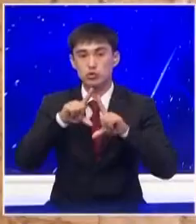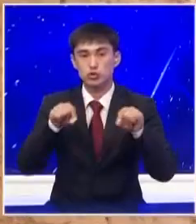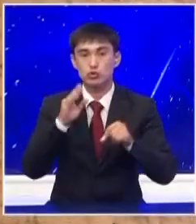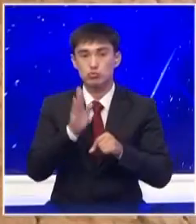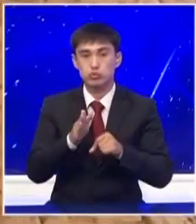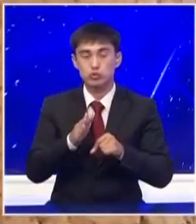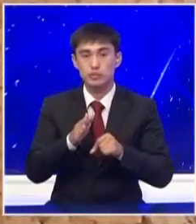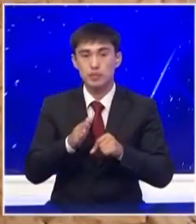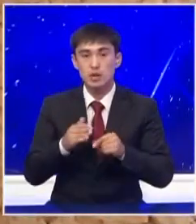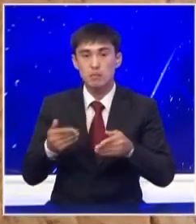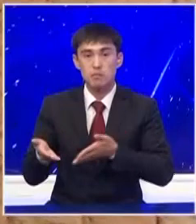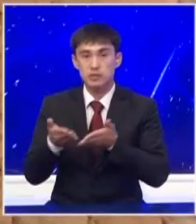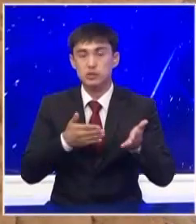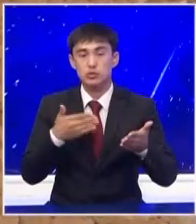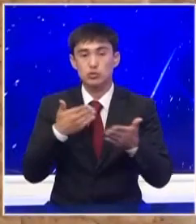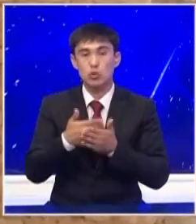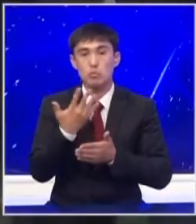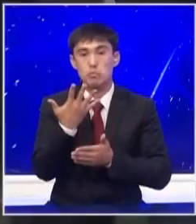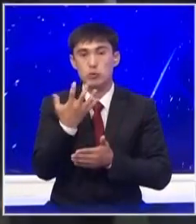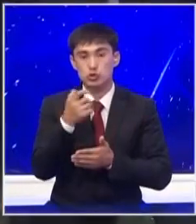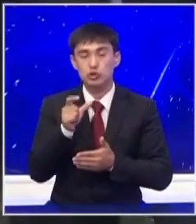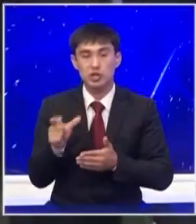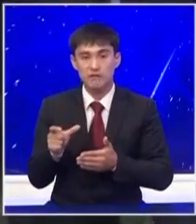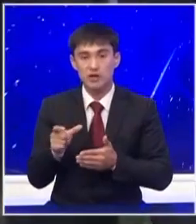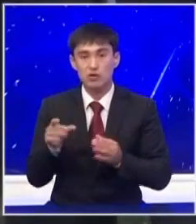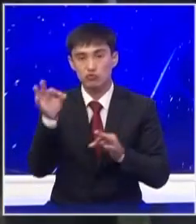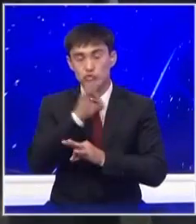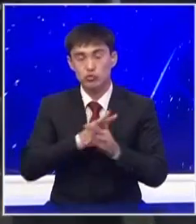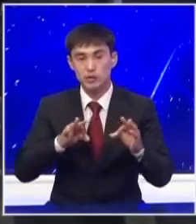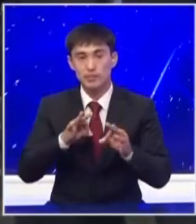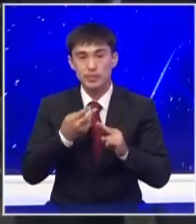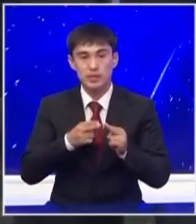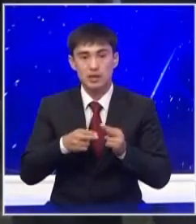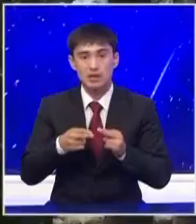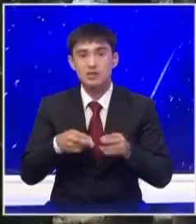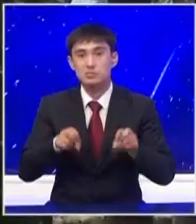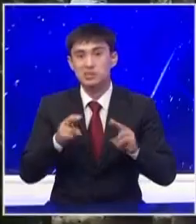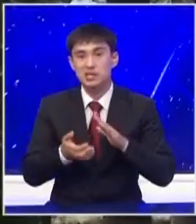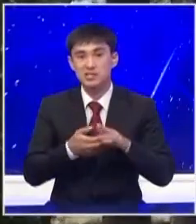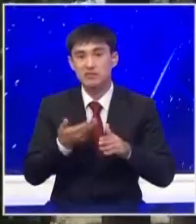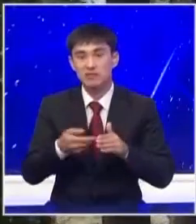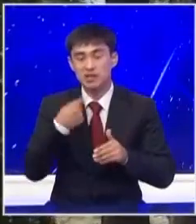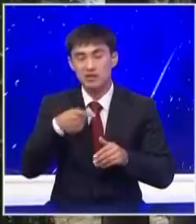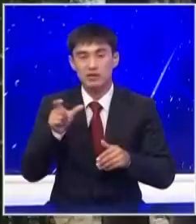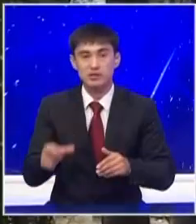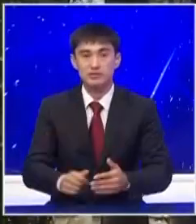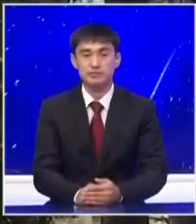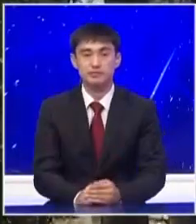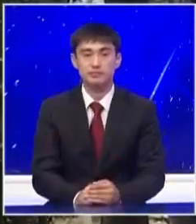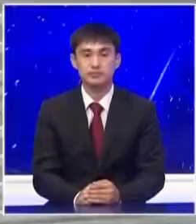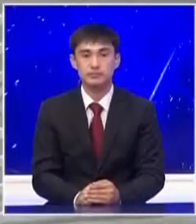будет способно принимать до 500 человек в сутки. Однако радужность ситуации омрачает кадровый дефицит, говорят специалисты.